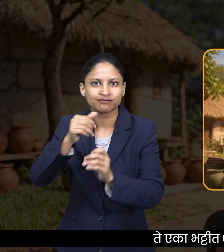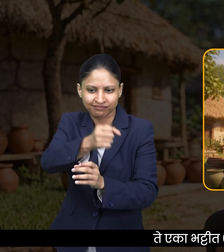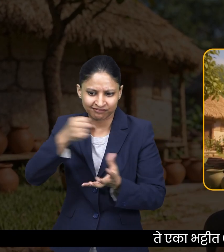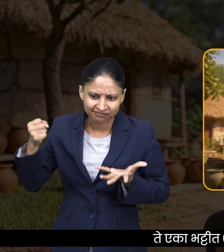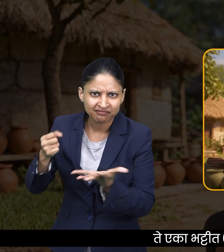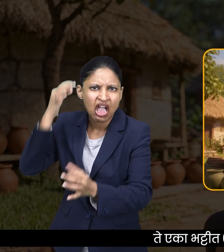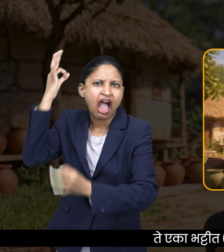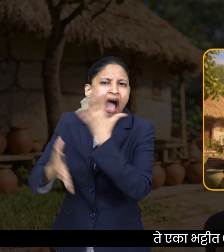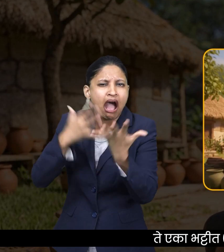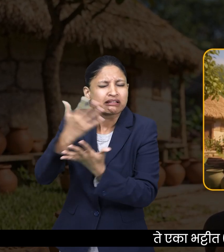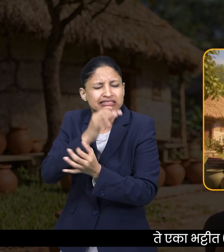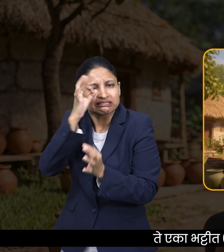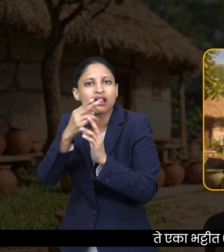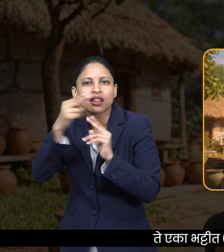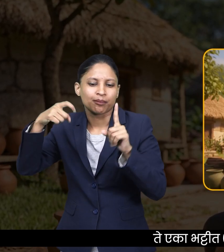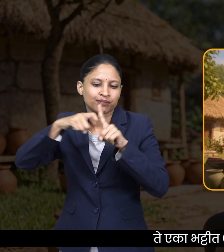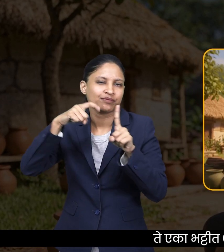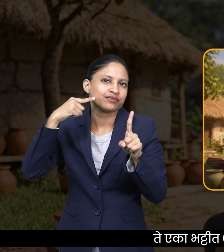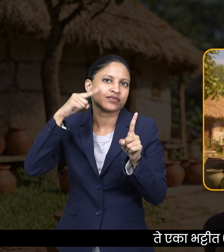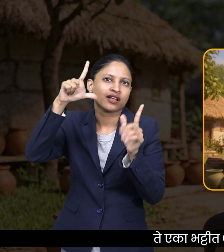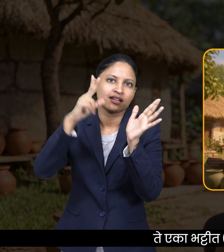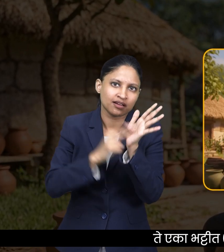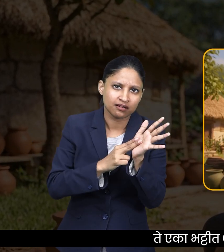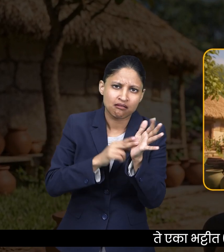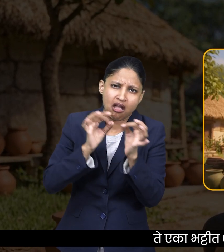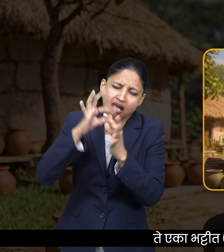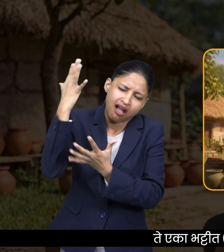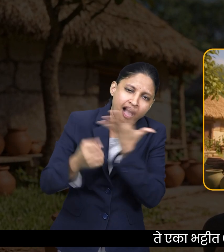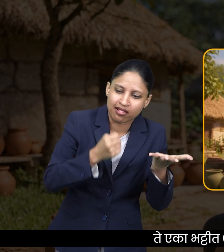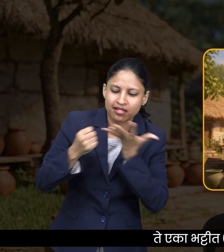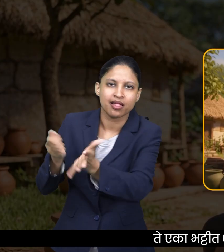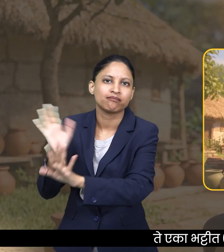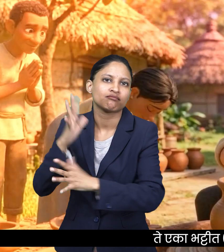ते एका भट्टीत गरम ओव्हनमध्ये बेक करा.